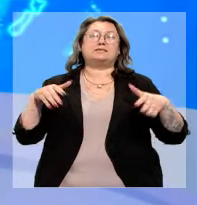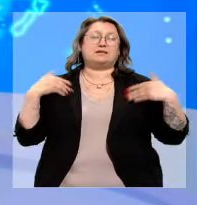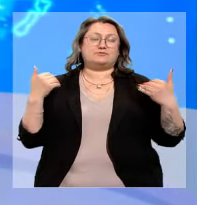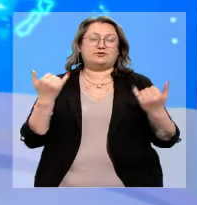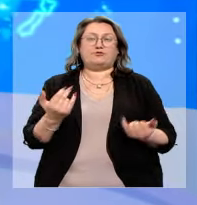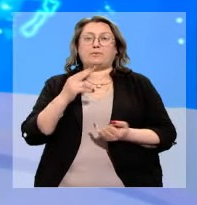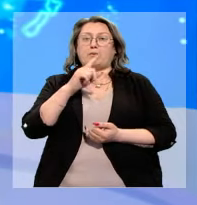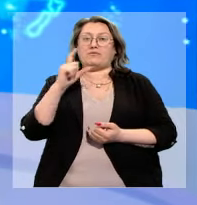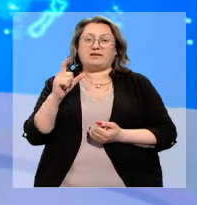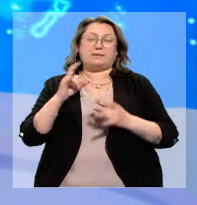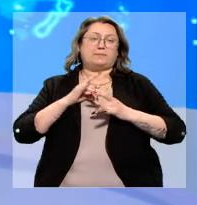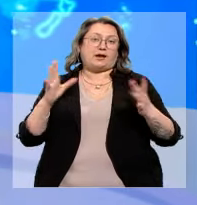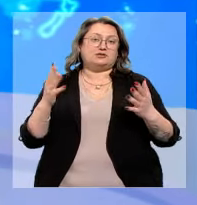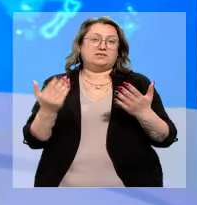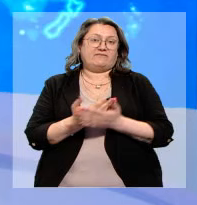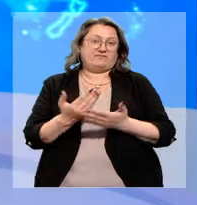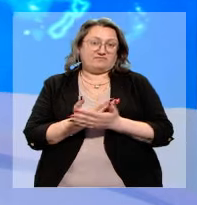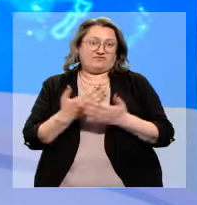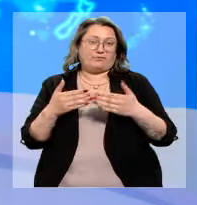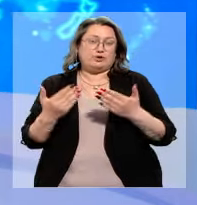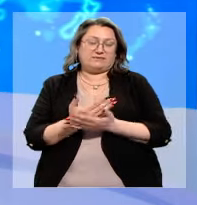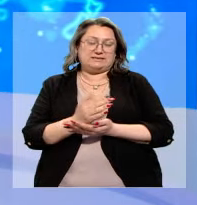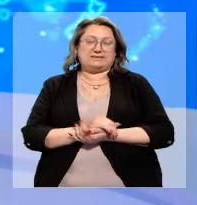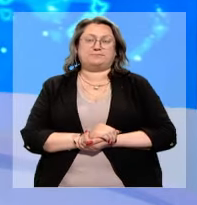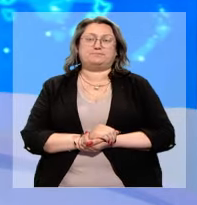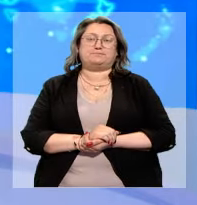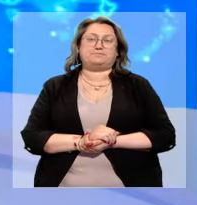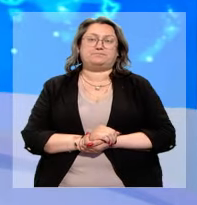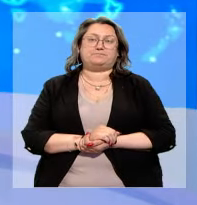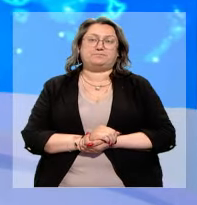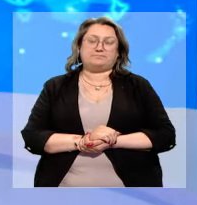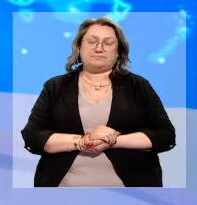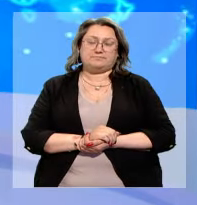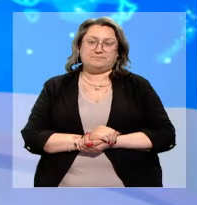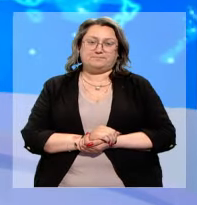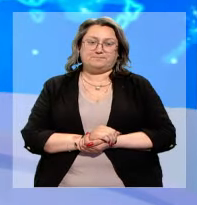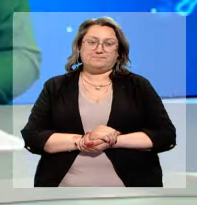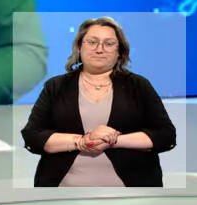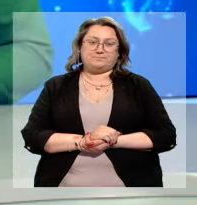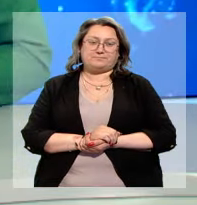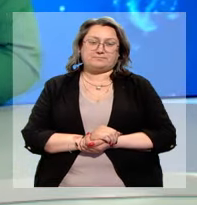Здравствуйте! В прямом эфире праздничный выпуск новостей в студии Алмажана Манкельдинова. Сурдоперевод Оксана Отечко.